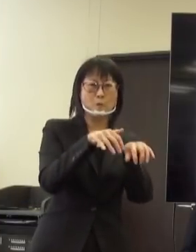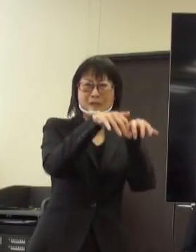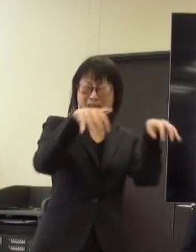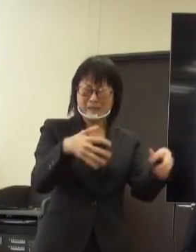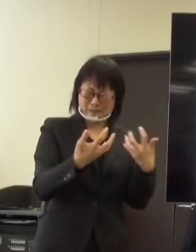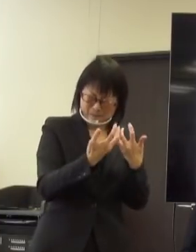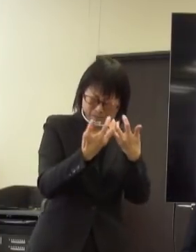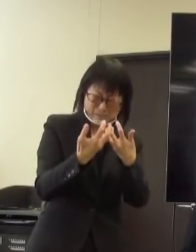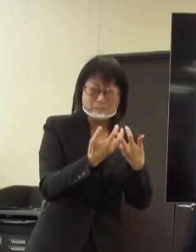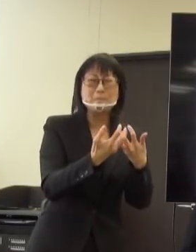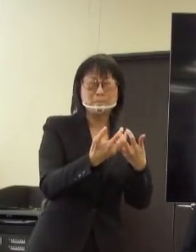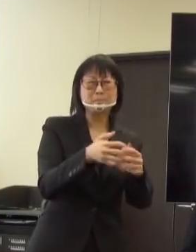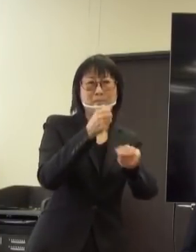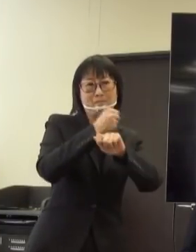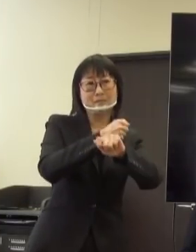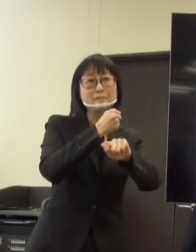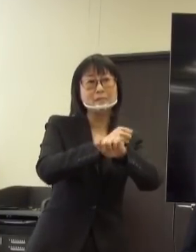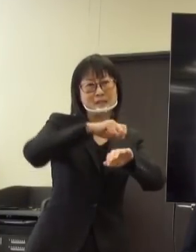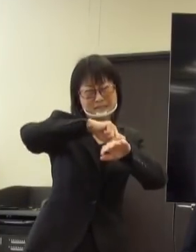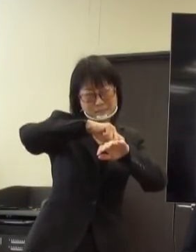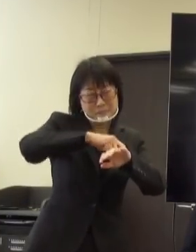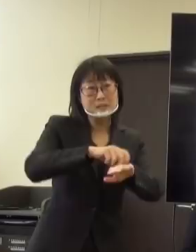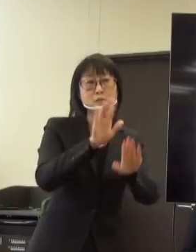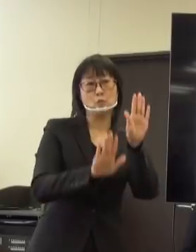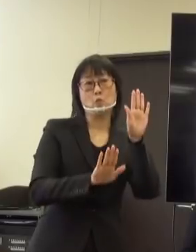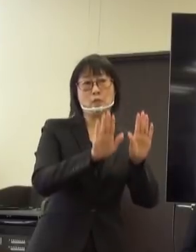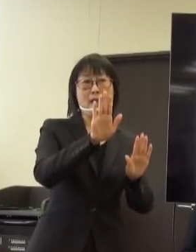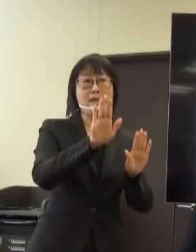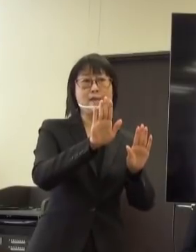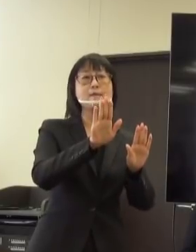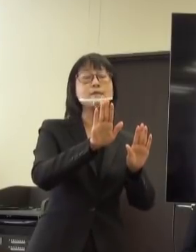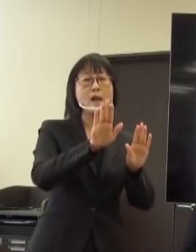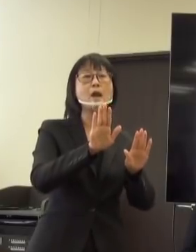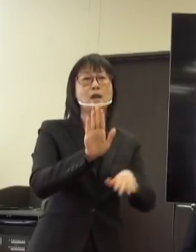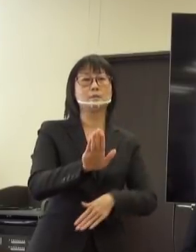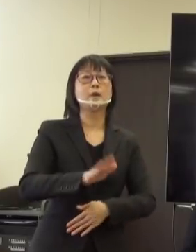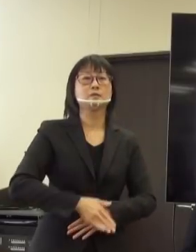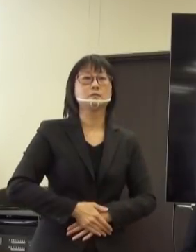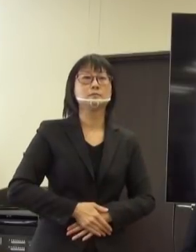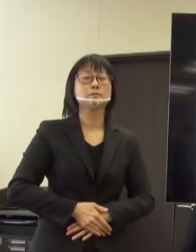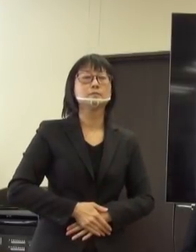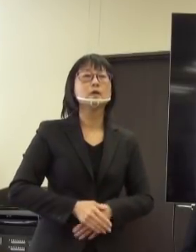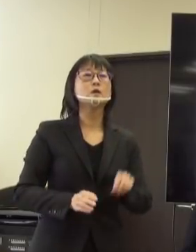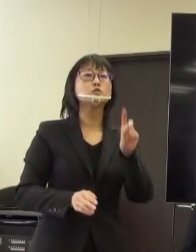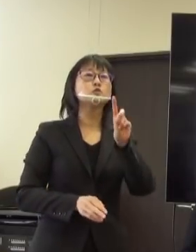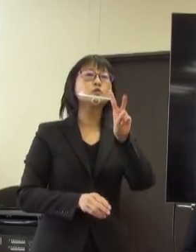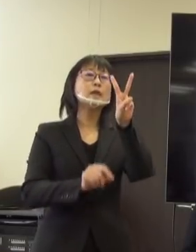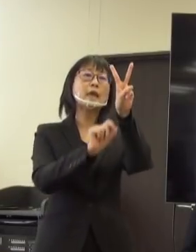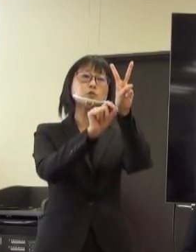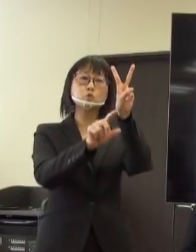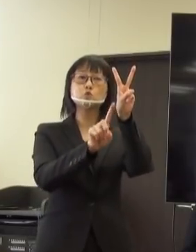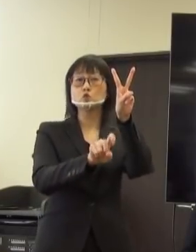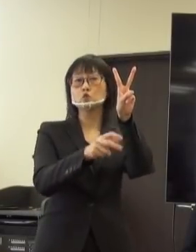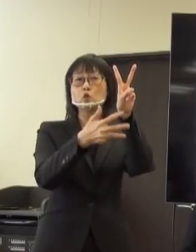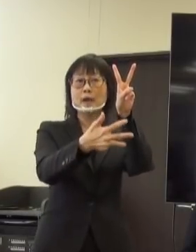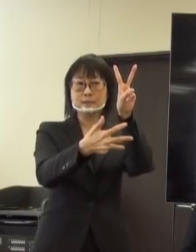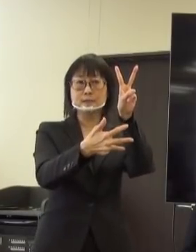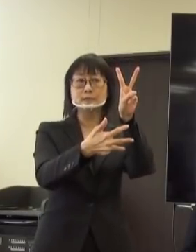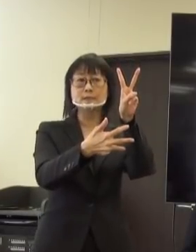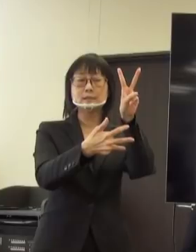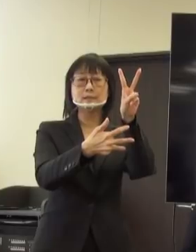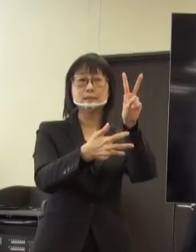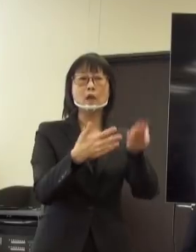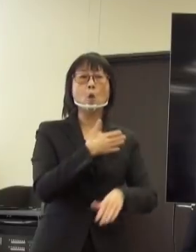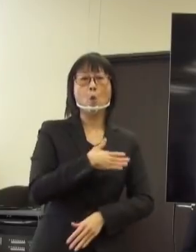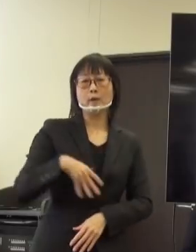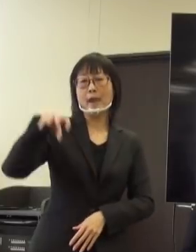一例というかそれをお示しします。18日にですね、保健所さんと我々医